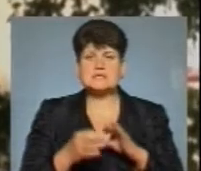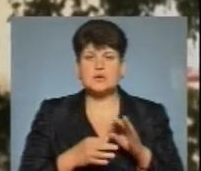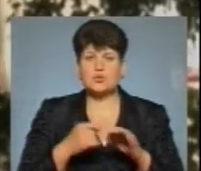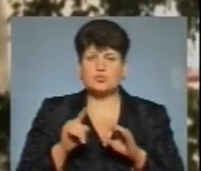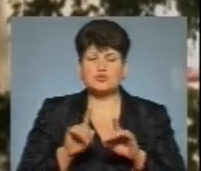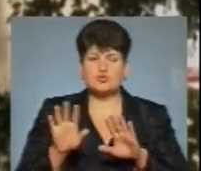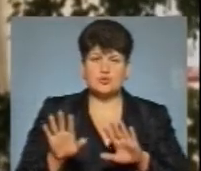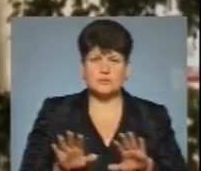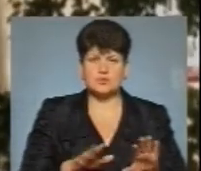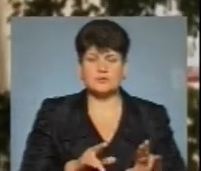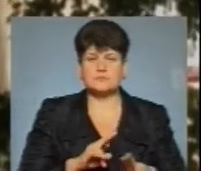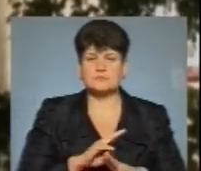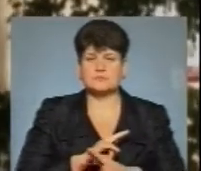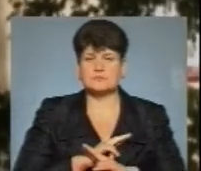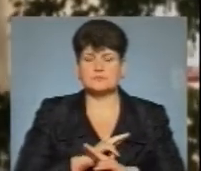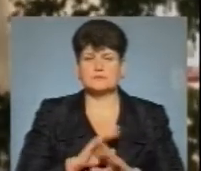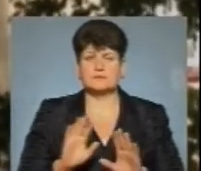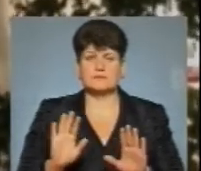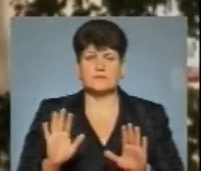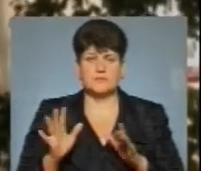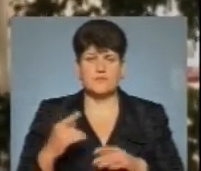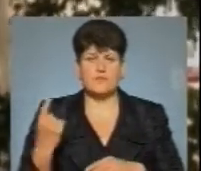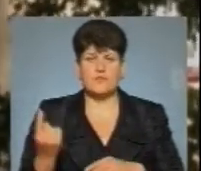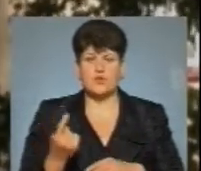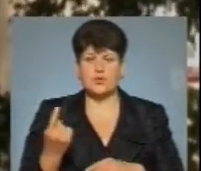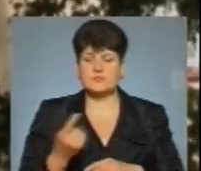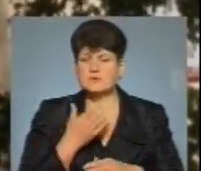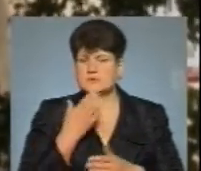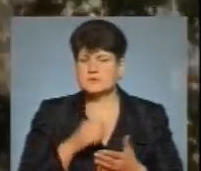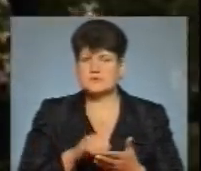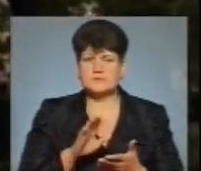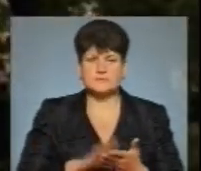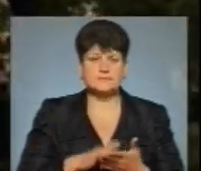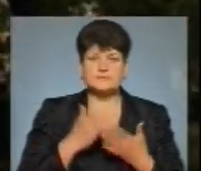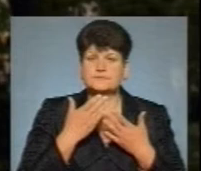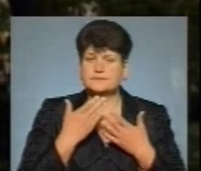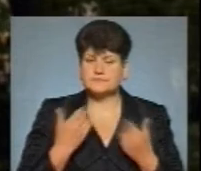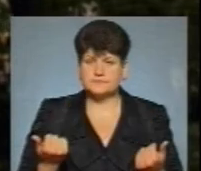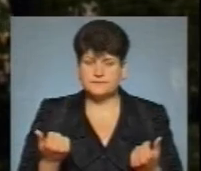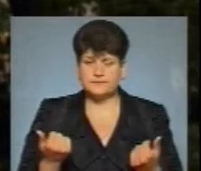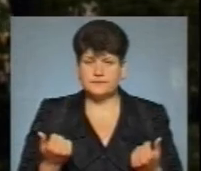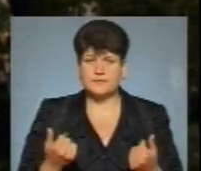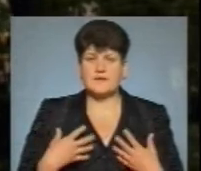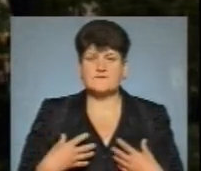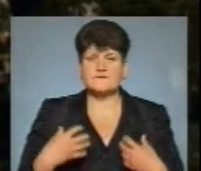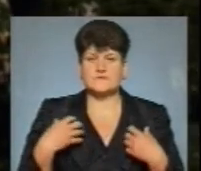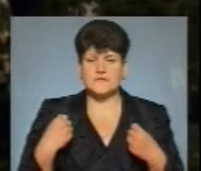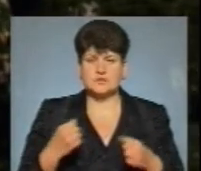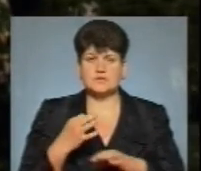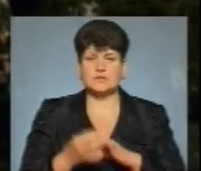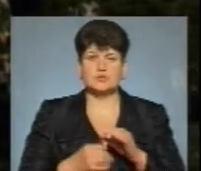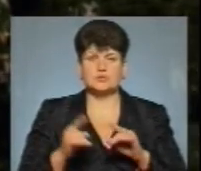минула, летальних випадків в області не зареєстровано. Видужало за добу, що